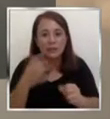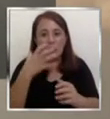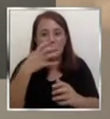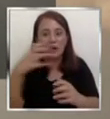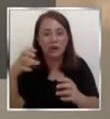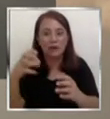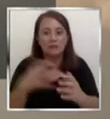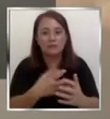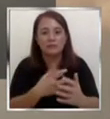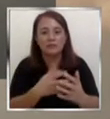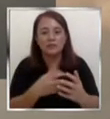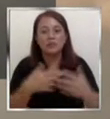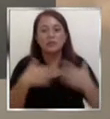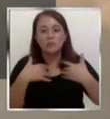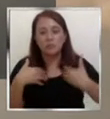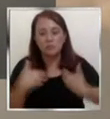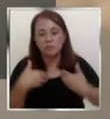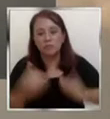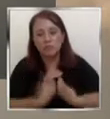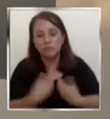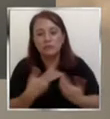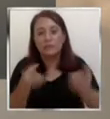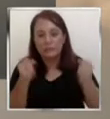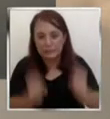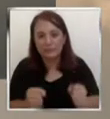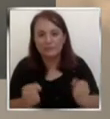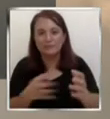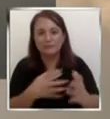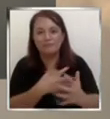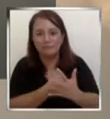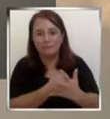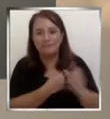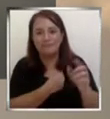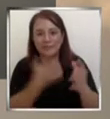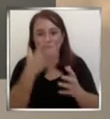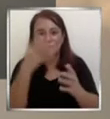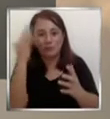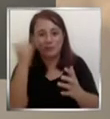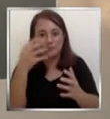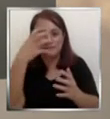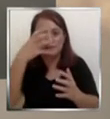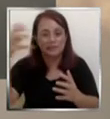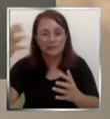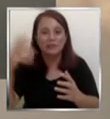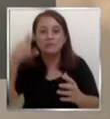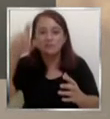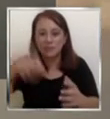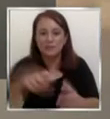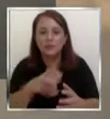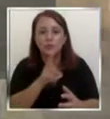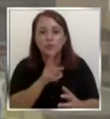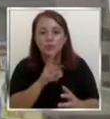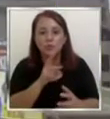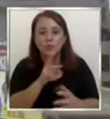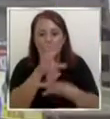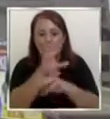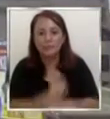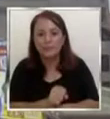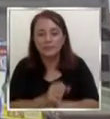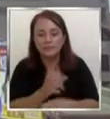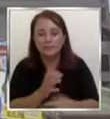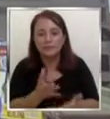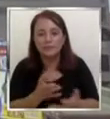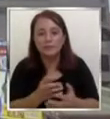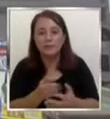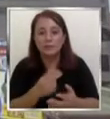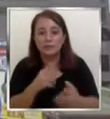heat exhaustion na maaaring maging sanhi ng heat stroke, kaya ugaliin pong uminom ng tubig. Bukas, maging I am